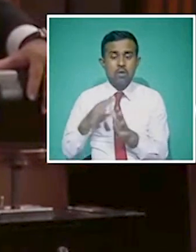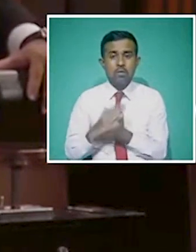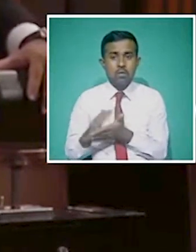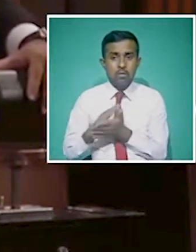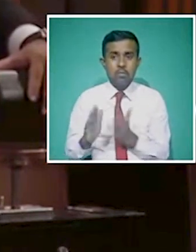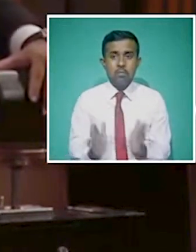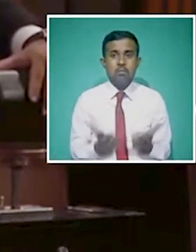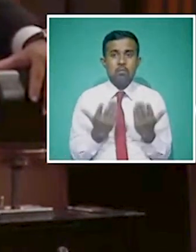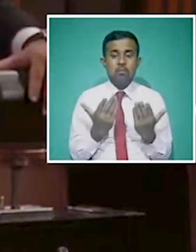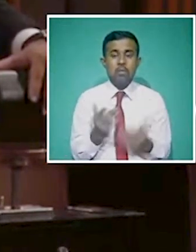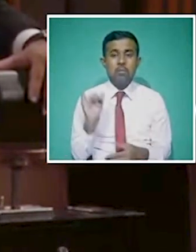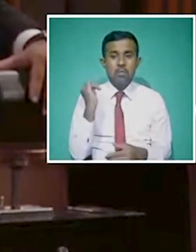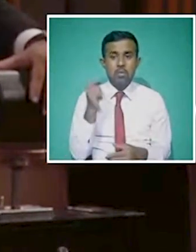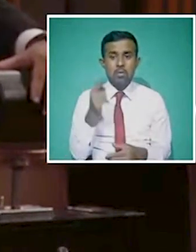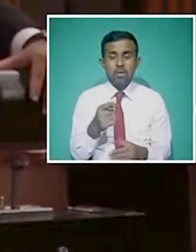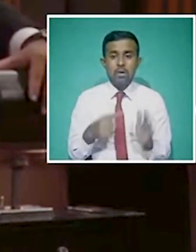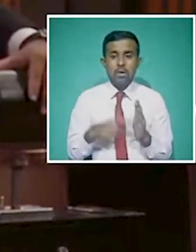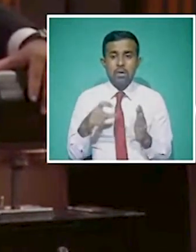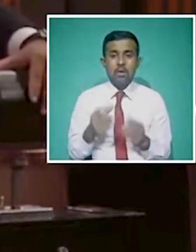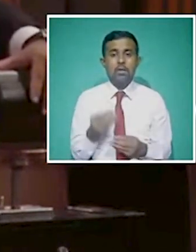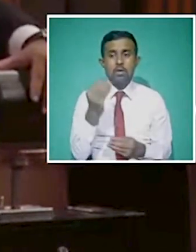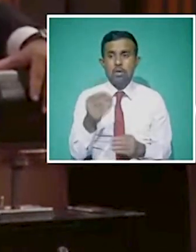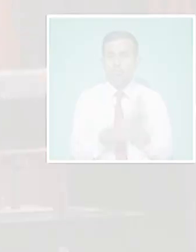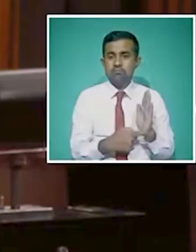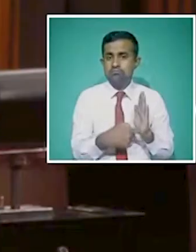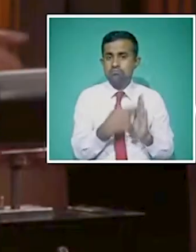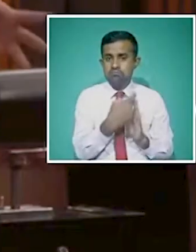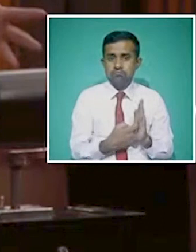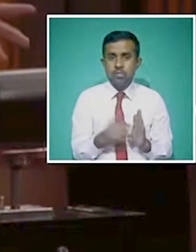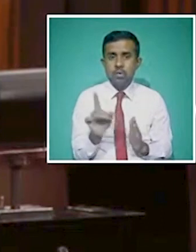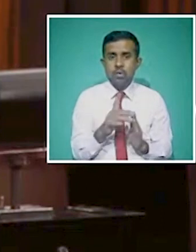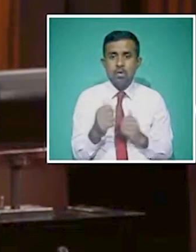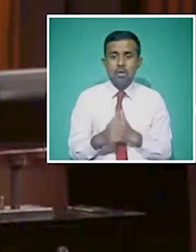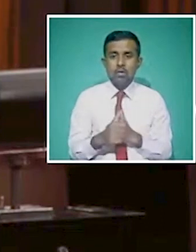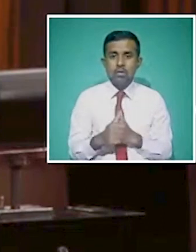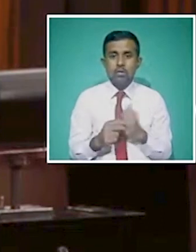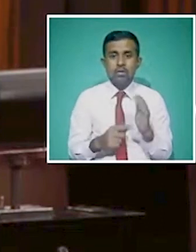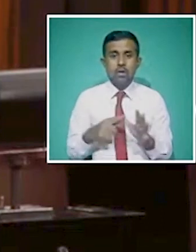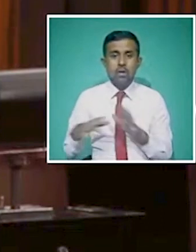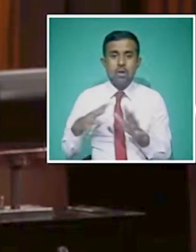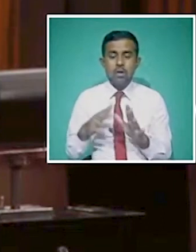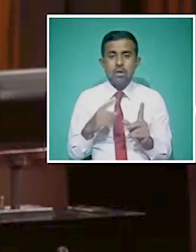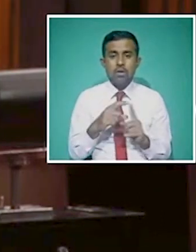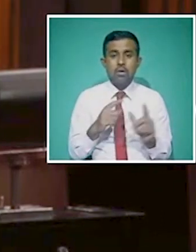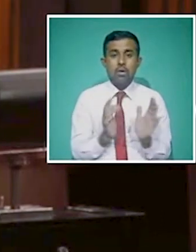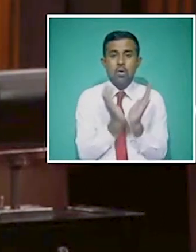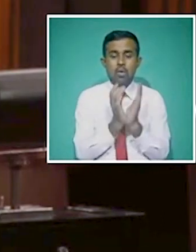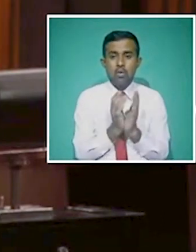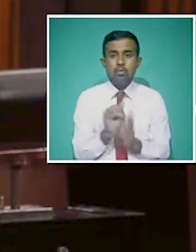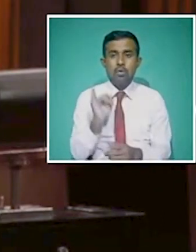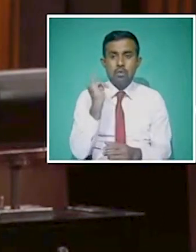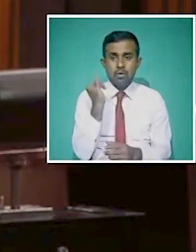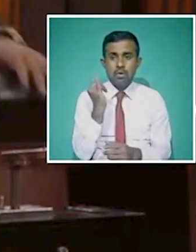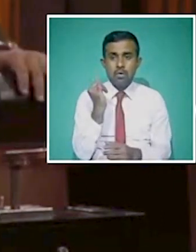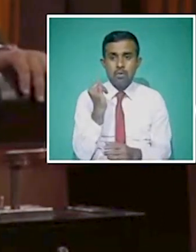පටන් ගන්න ඕනේ. මේ නිලධාරීන්ට ඒ සඳහා තාක්ෂණය දෙන්න ඕනේ, පුහුණුව දෙන්න ඕනේ. අද වෙනතුරු ගත්තම වයිල්ඩ් ලයිෆ් ඩිපාර්ට්මන්ට් එකේ ෆොරෙස්ට් ඩිපාර්ට්මන්ට් එකේ නිලධාරීන්